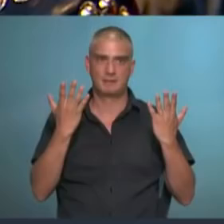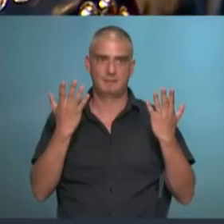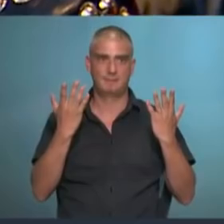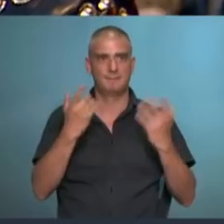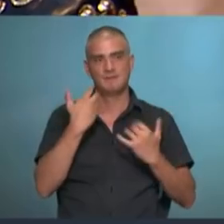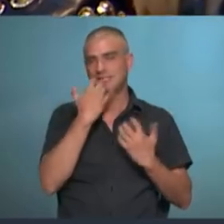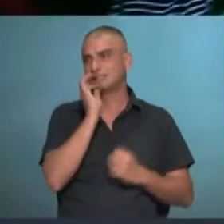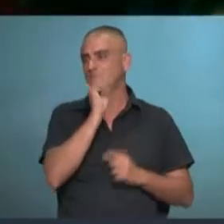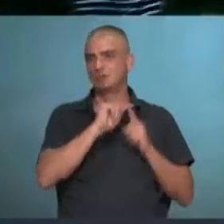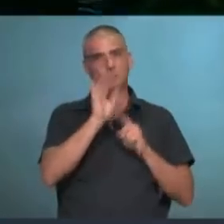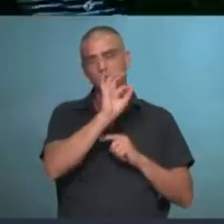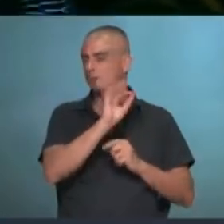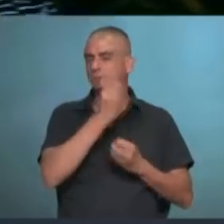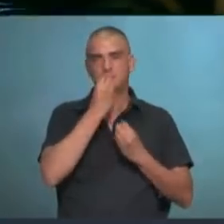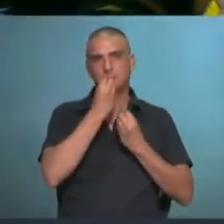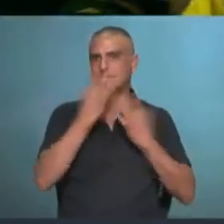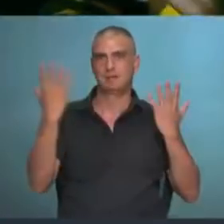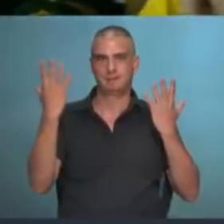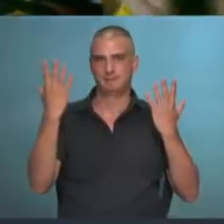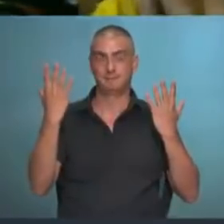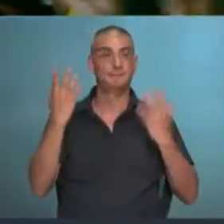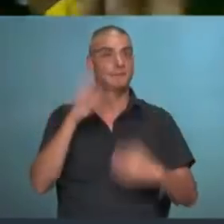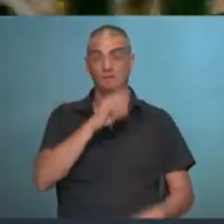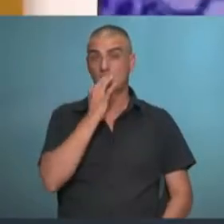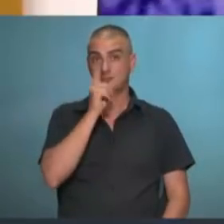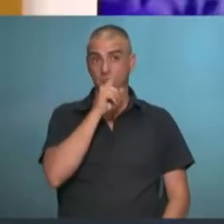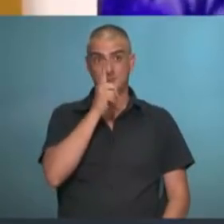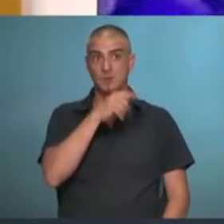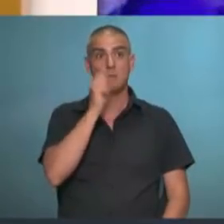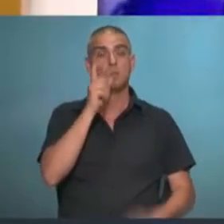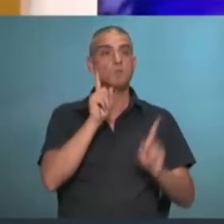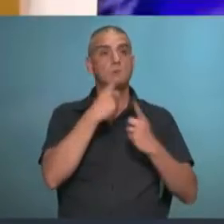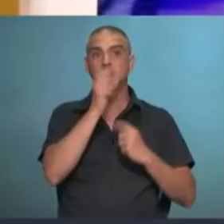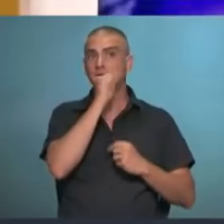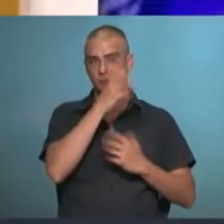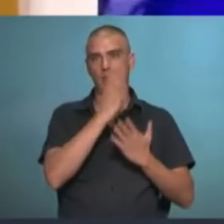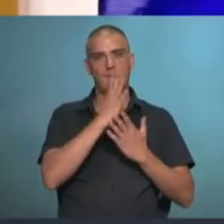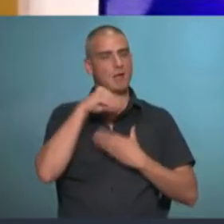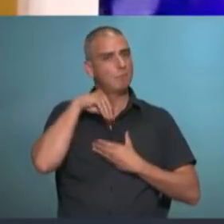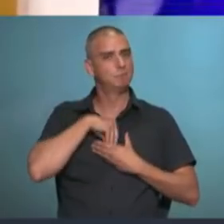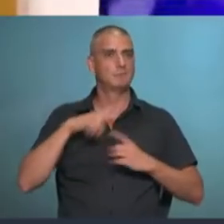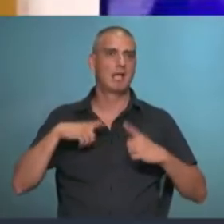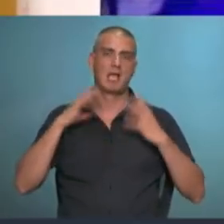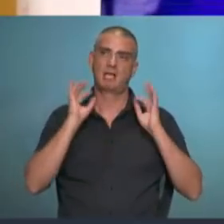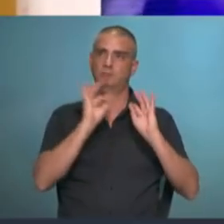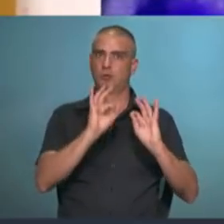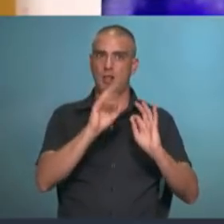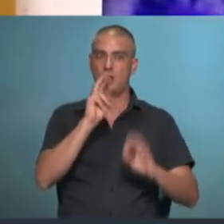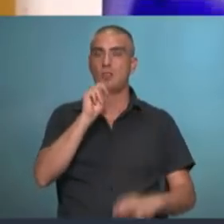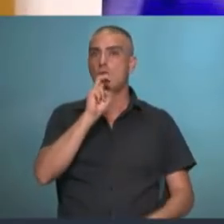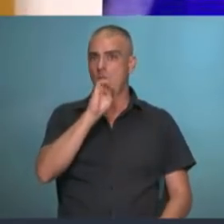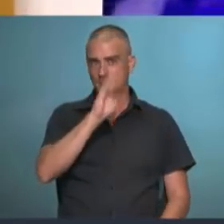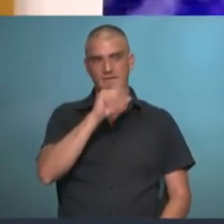את הגרסה שלך, זה מדהים. על אף גילו הצעיר, המוזיקה והשירה הפכו כבר מזמן להיות חלק מחייו של נועם, וגם